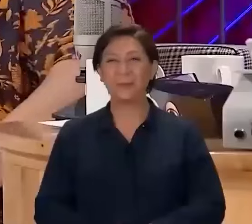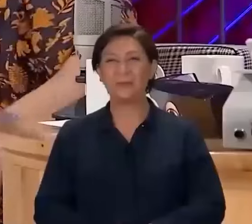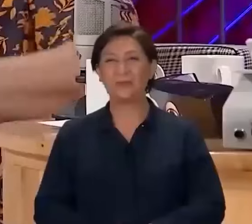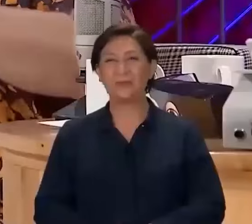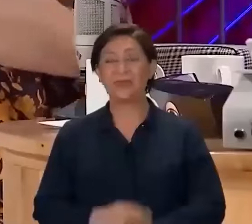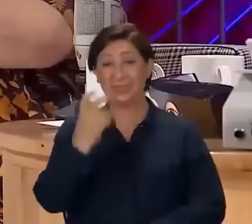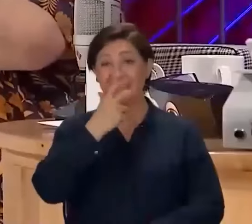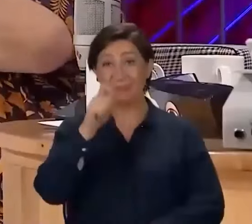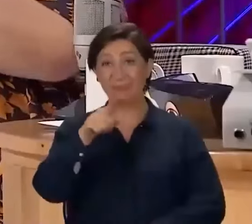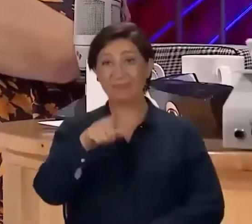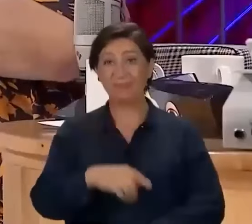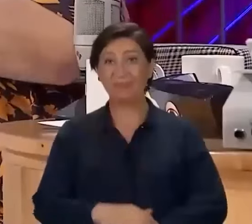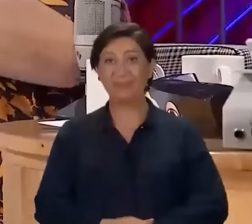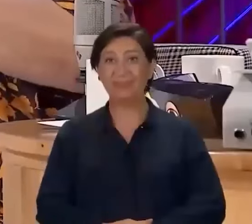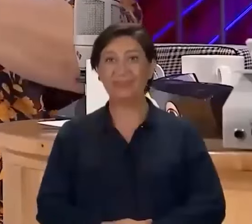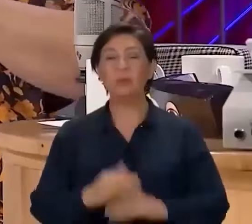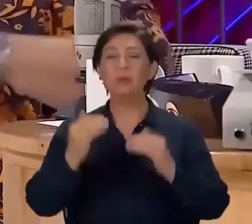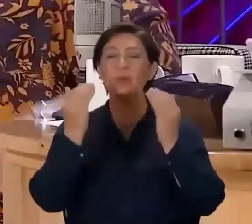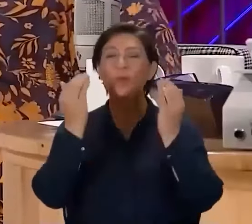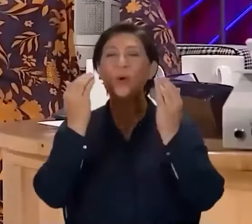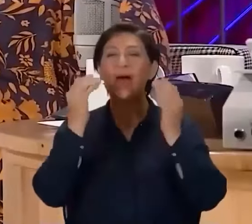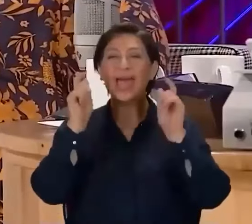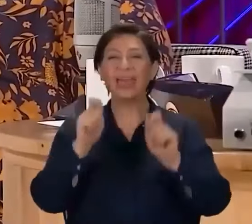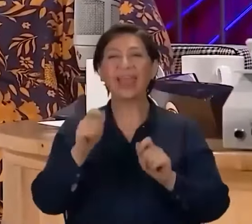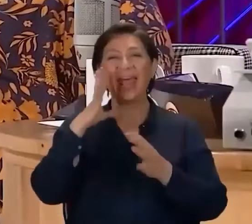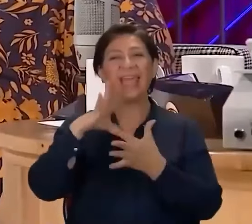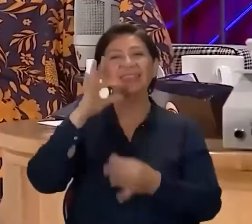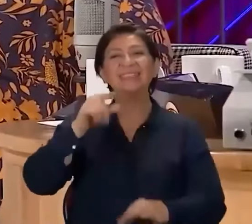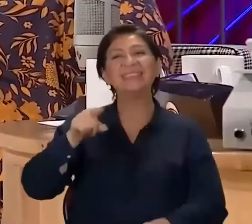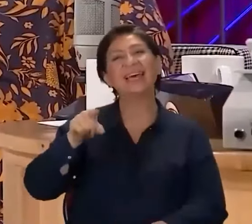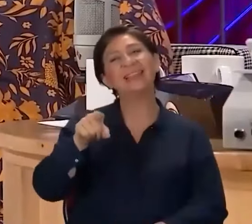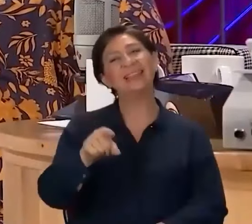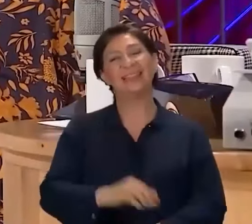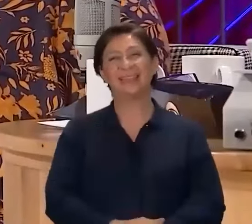Gir şarkıya. Dualar eder insan